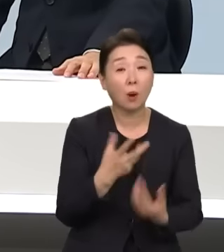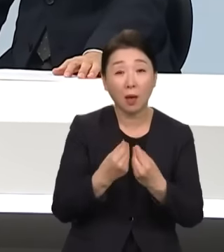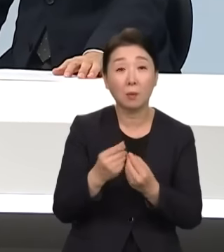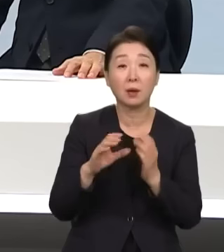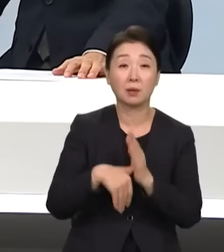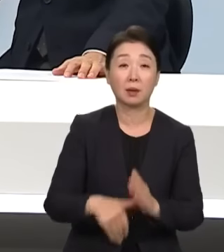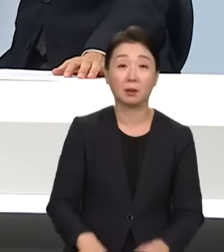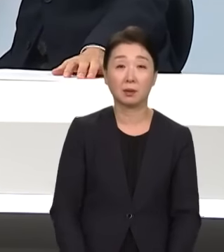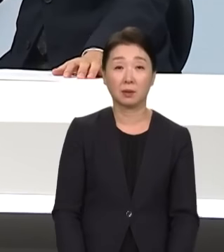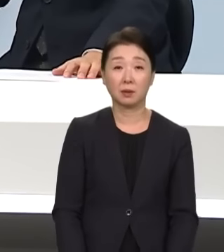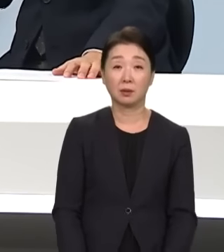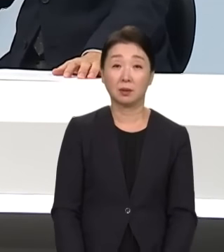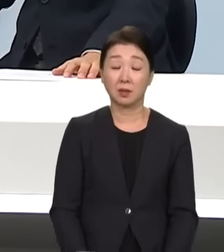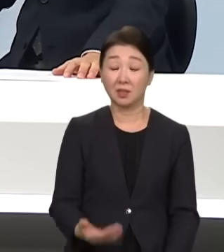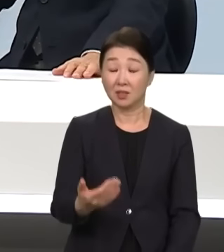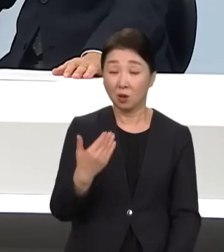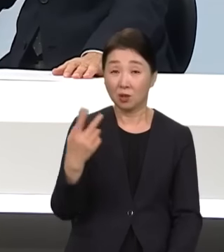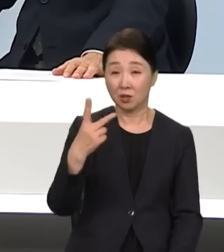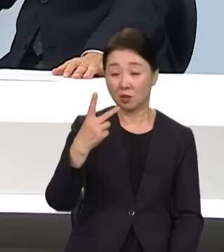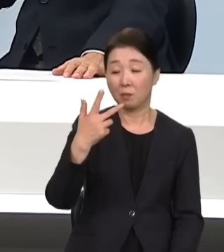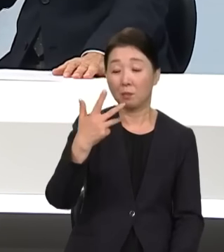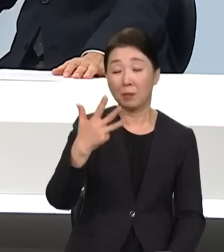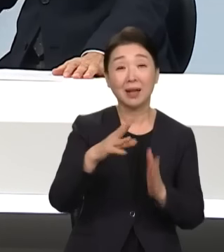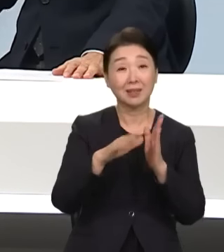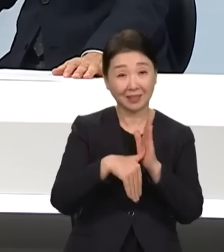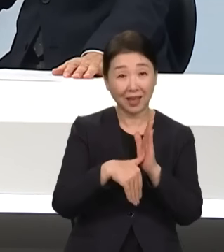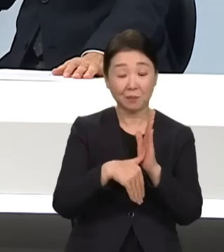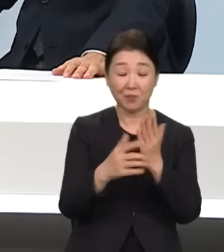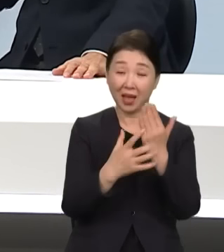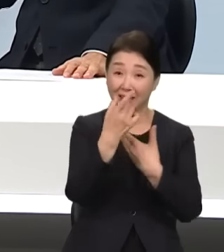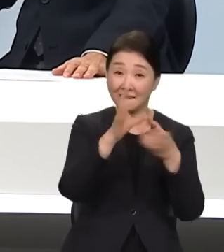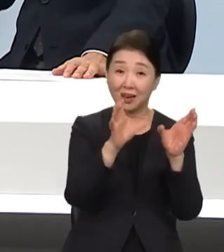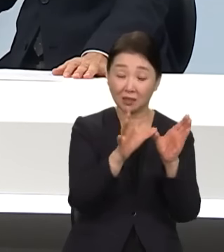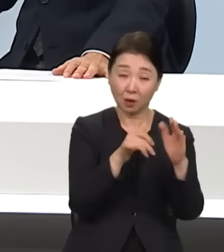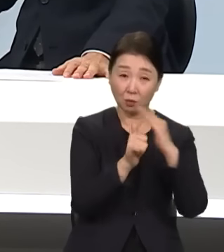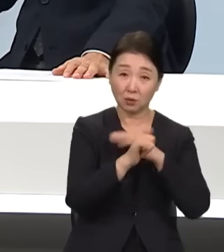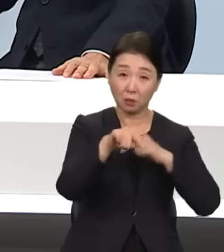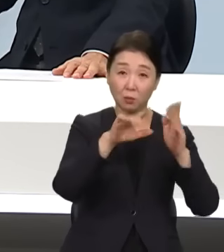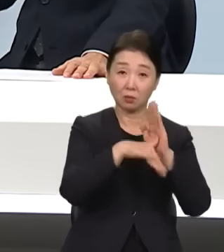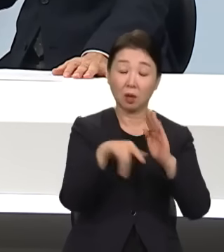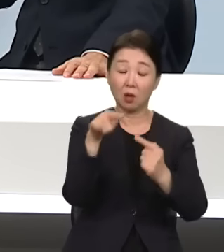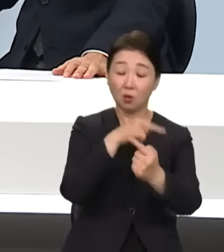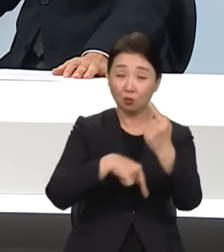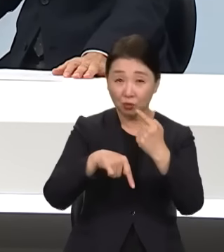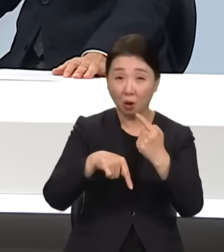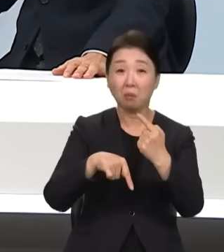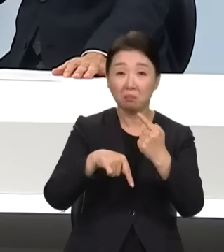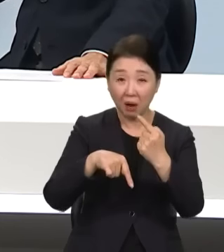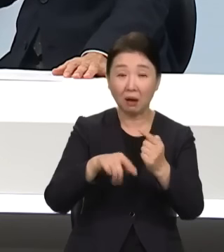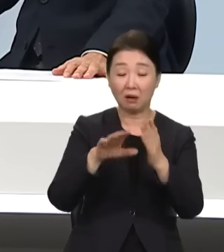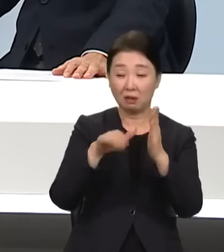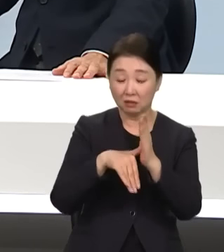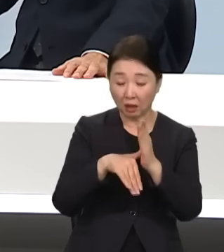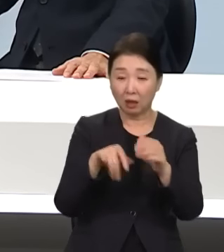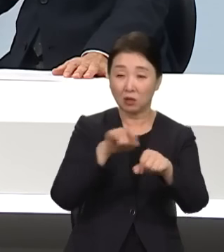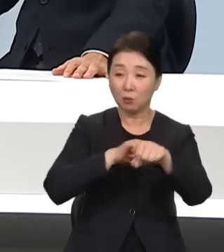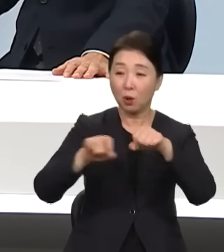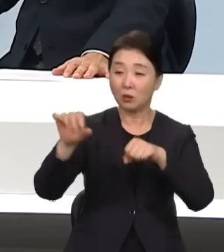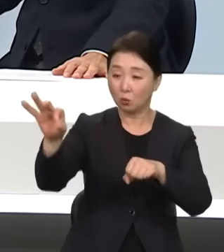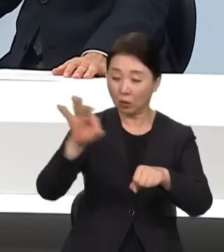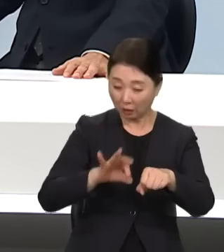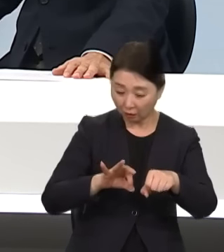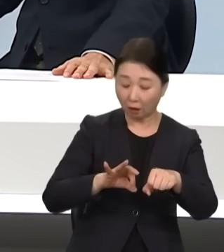하면서 그보다 앞서서 2008년이죠. 한나라당 원내대표 시절 운영위원장을 하면서 받았던 특활비 일부를 갖다 썼다. 이렇게